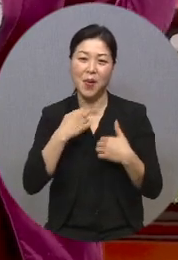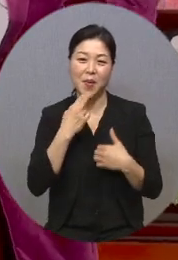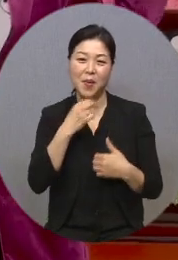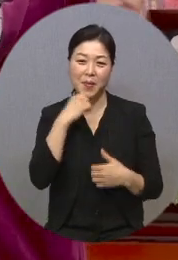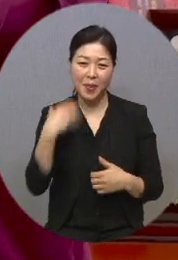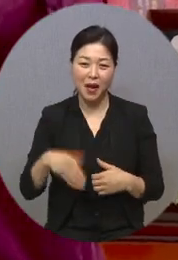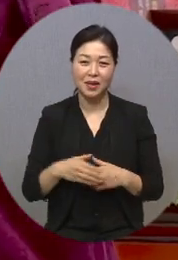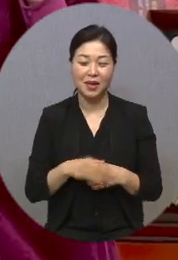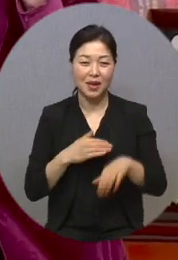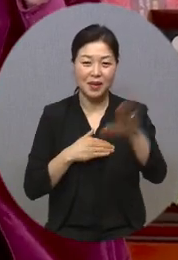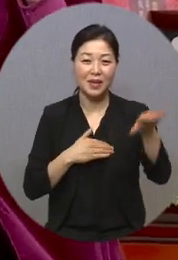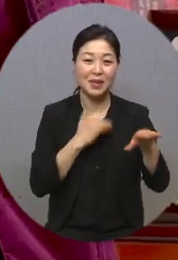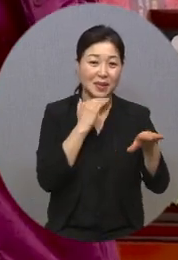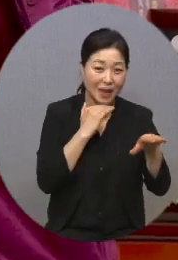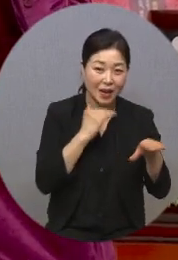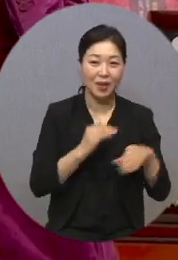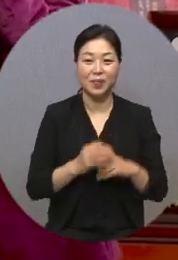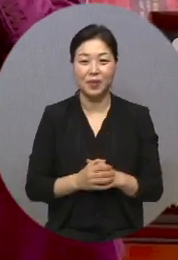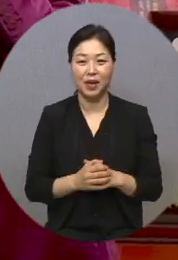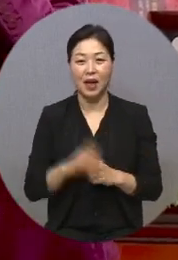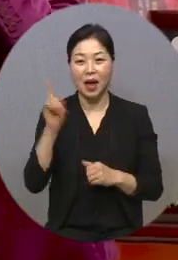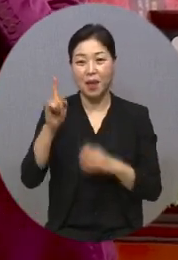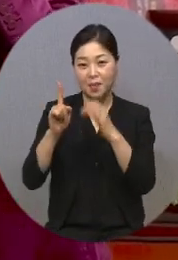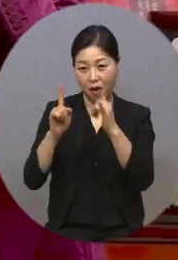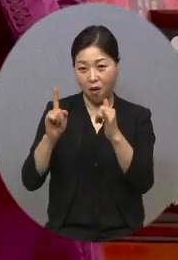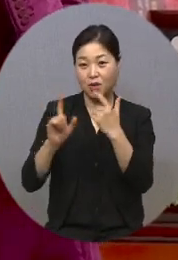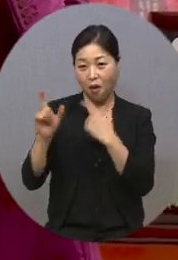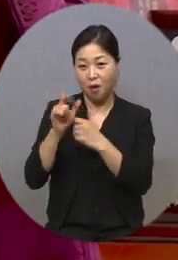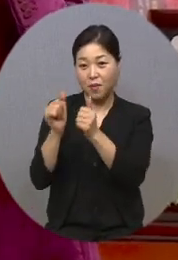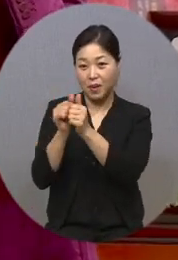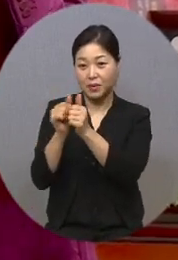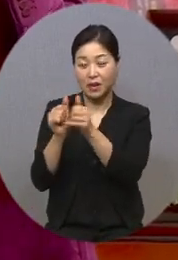불고. 자, 우리 그리고 또 한 명의 사나이가 있습니다.